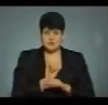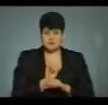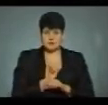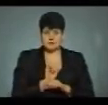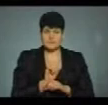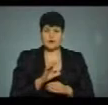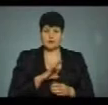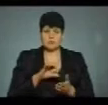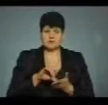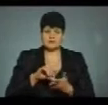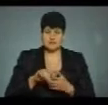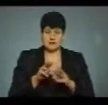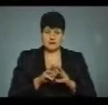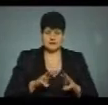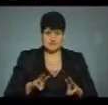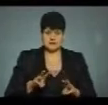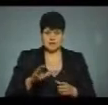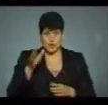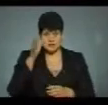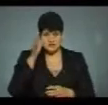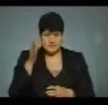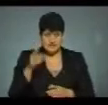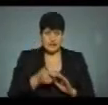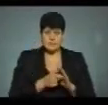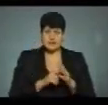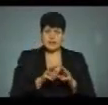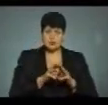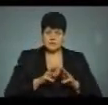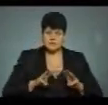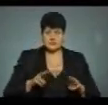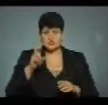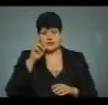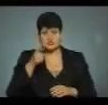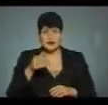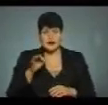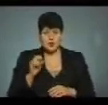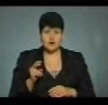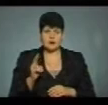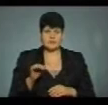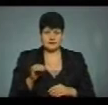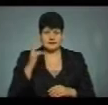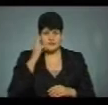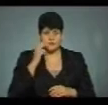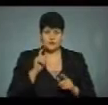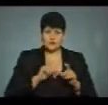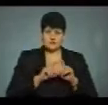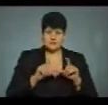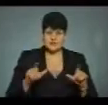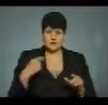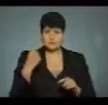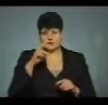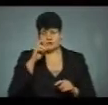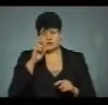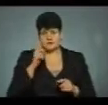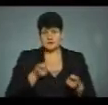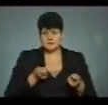були представники Міністерства освіти, Кабінету міністрів, Держгеокадастру Київського, університету і обласної адміністрації, в